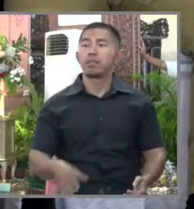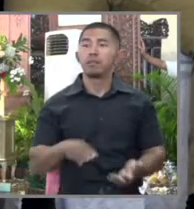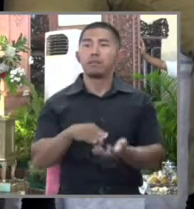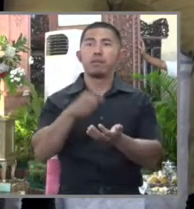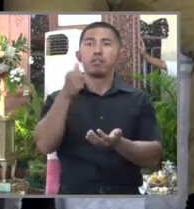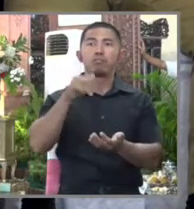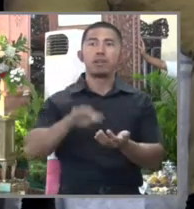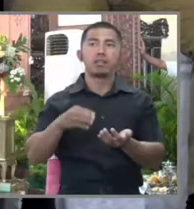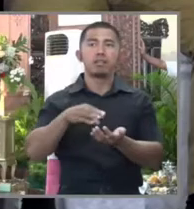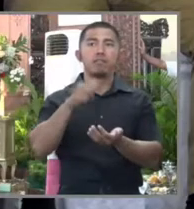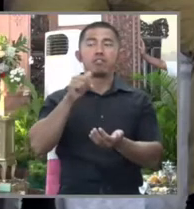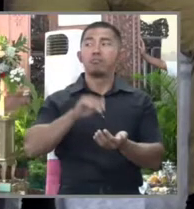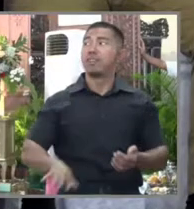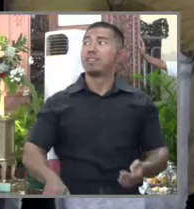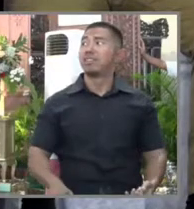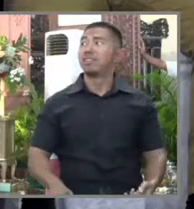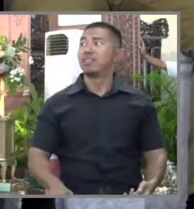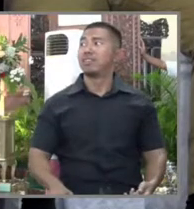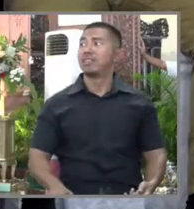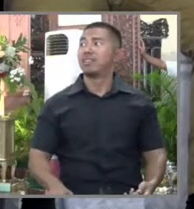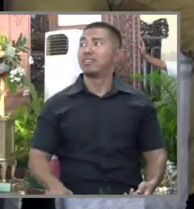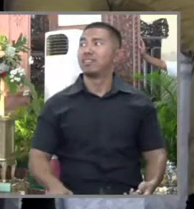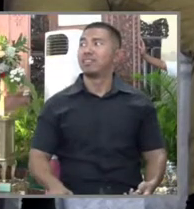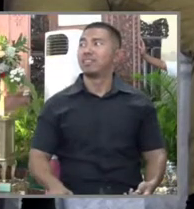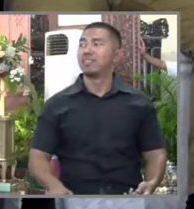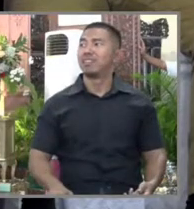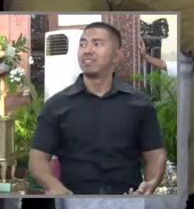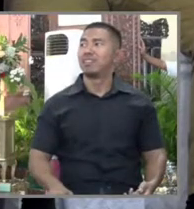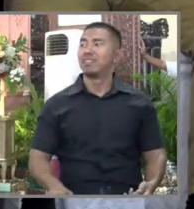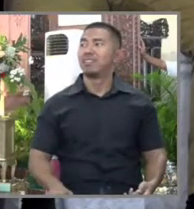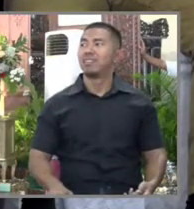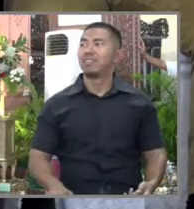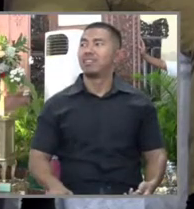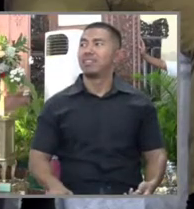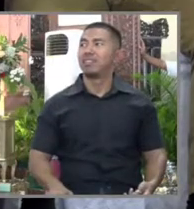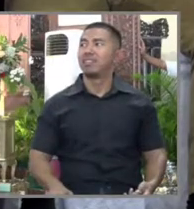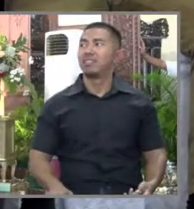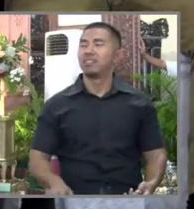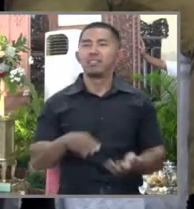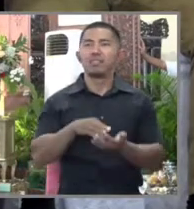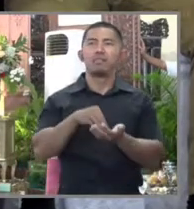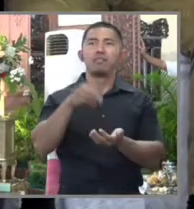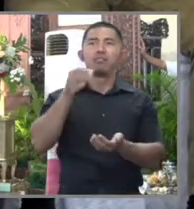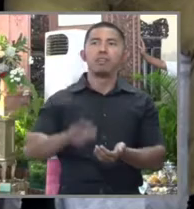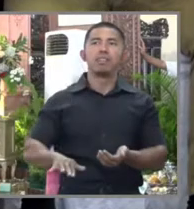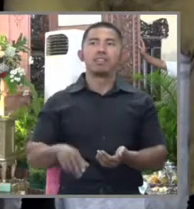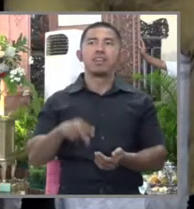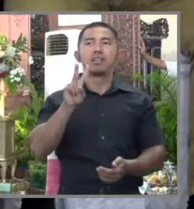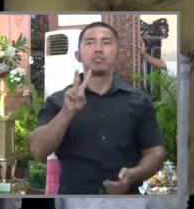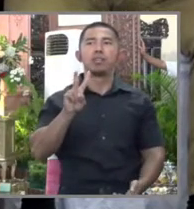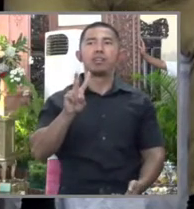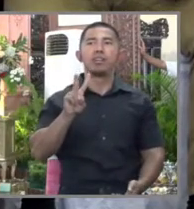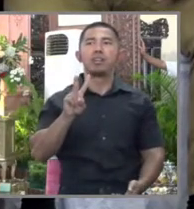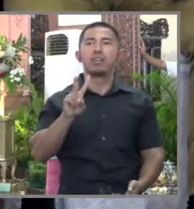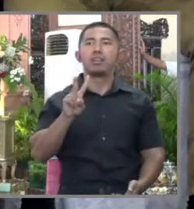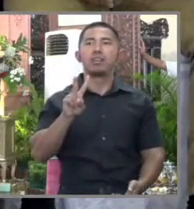Forum Anak, sapa sing arep mangkili? Nanti kalau masih ada dua. Kalau ada masih ada. Bentar. Ada dua, ada Anda, ada